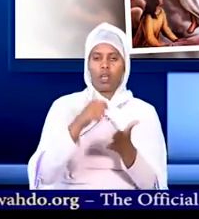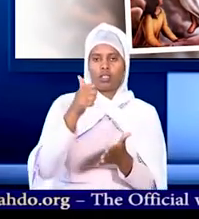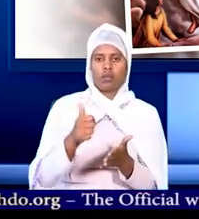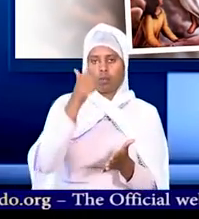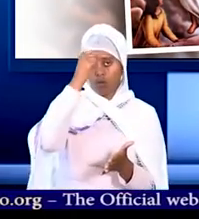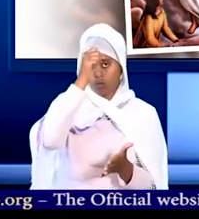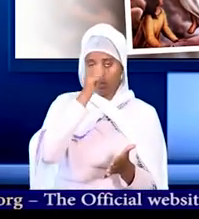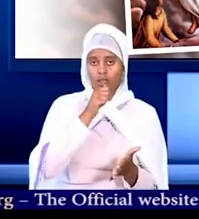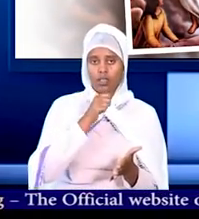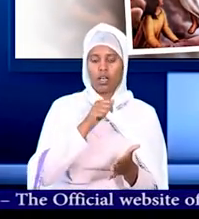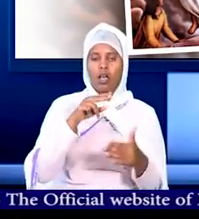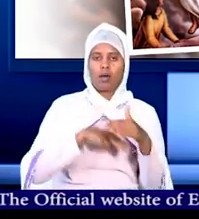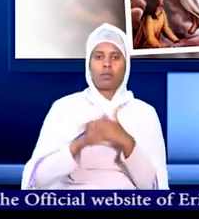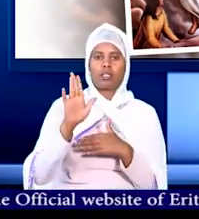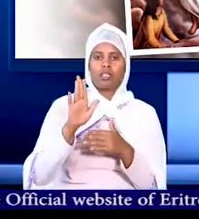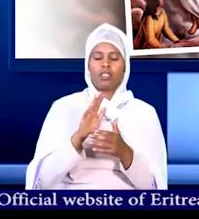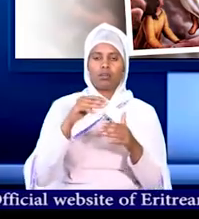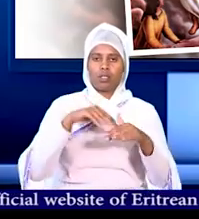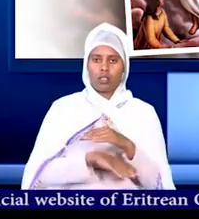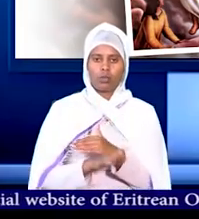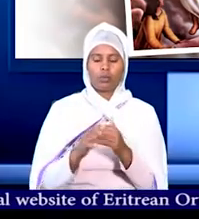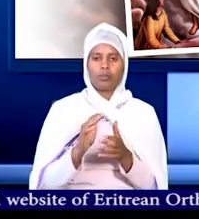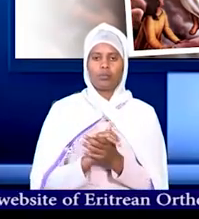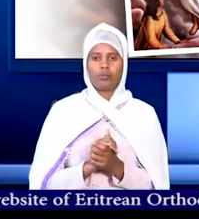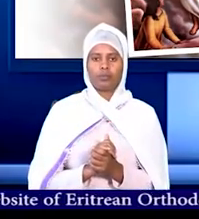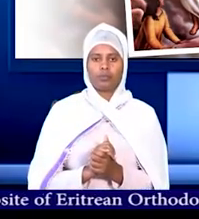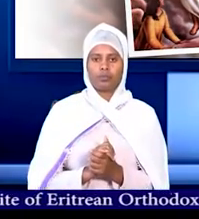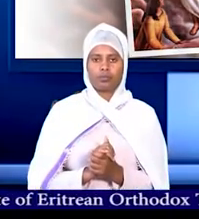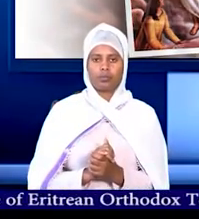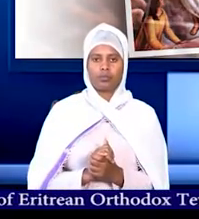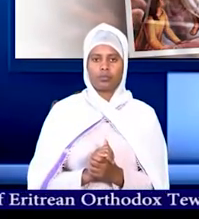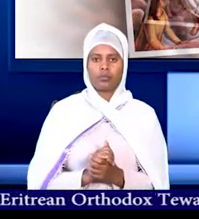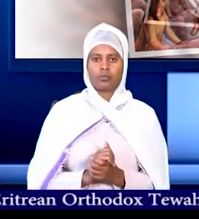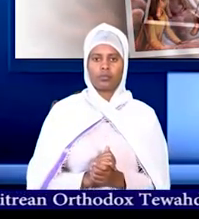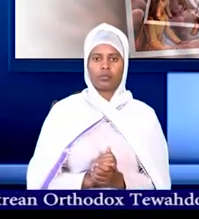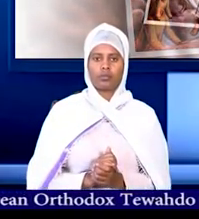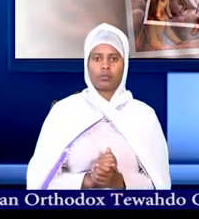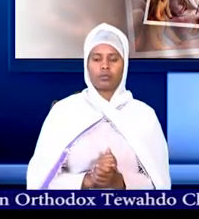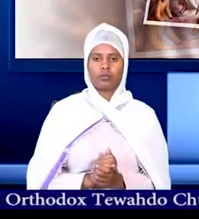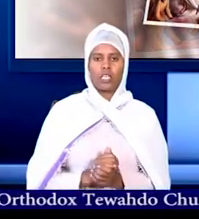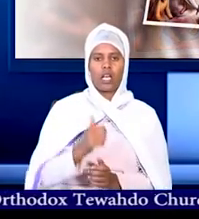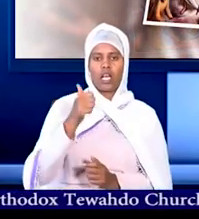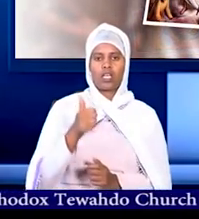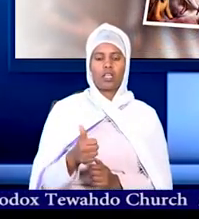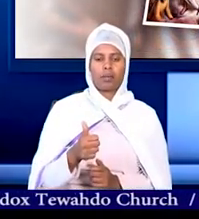ከኣቱ ከኣለ ኣብ ገነት ምስ ኣተወ